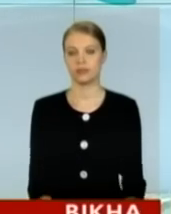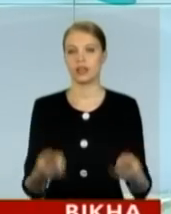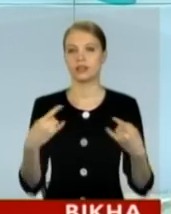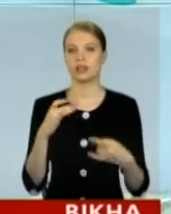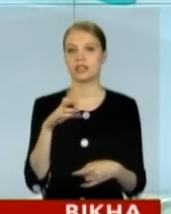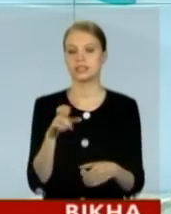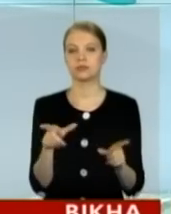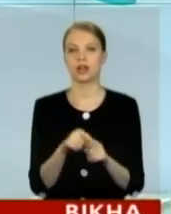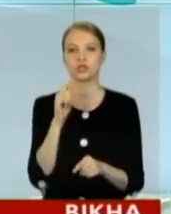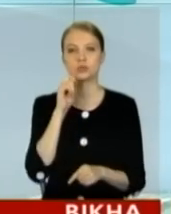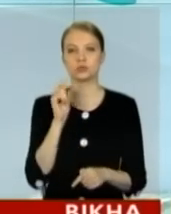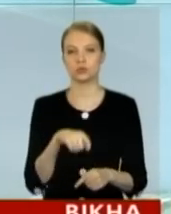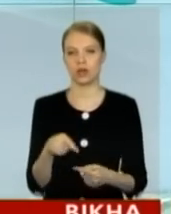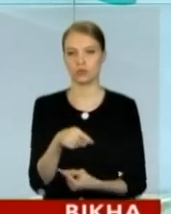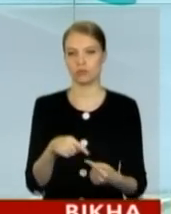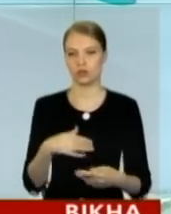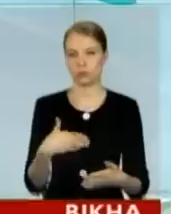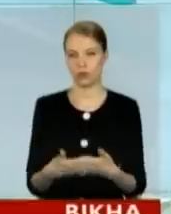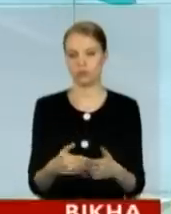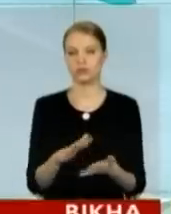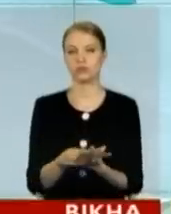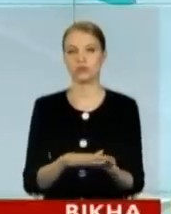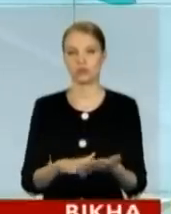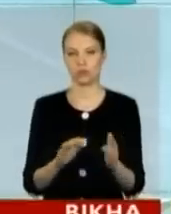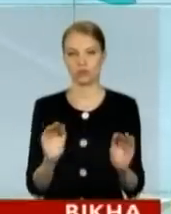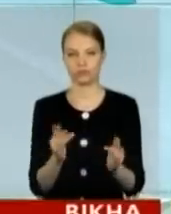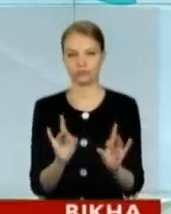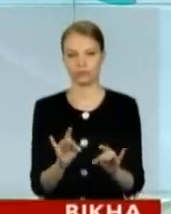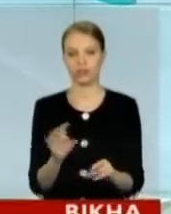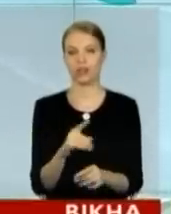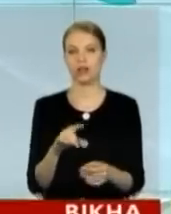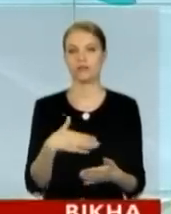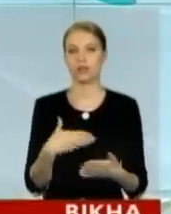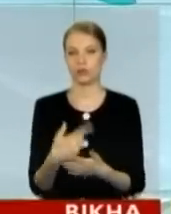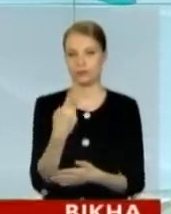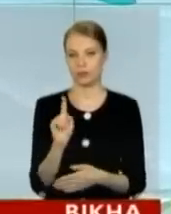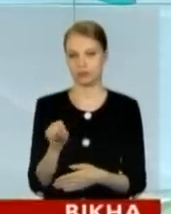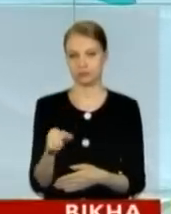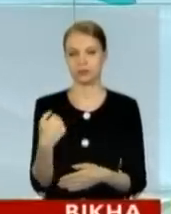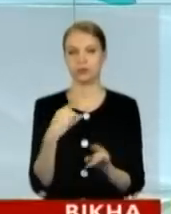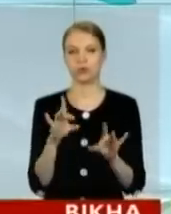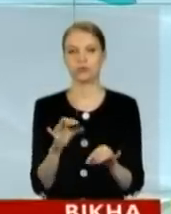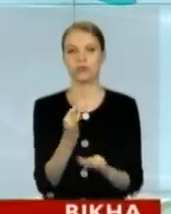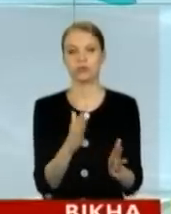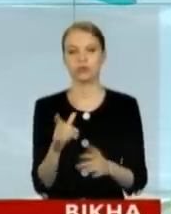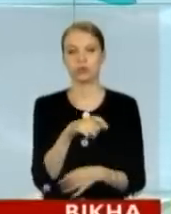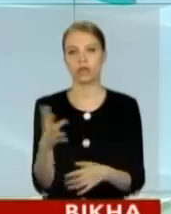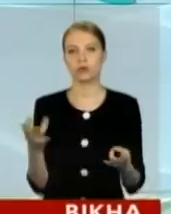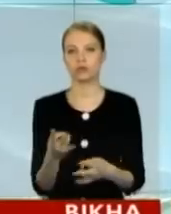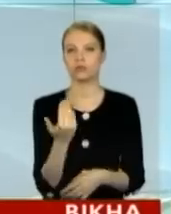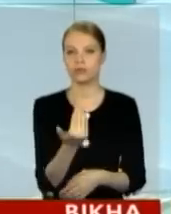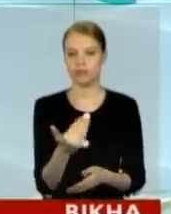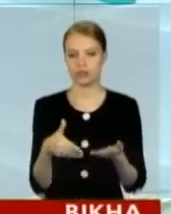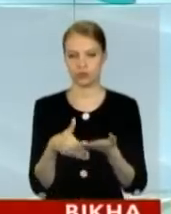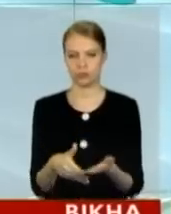Телеканал СТБ разом із українською біржею благодійності продовжує рубрику «Благодійність в один клік». Ми розповідаємо історії людей, які потребують